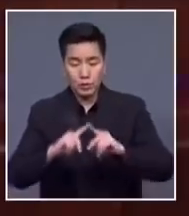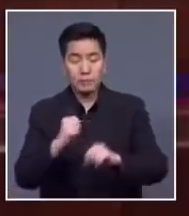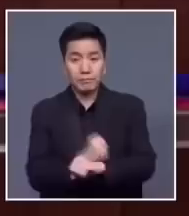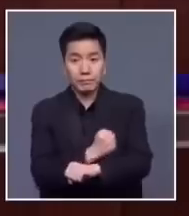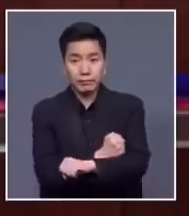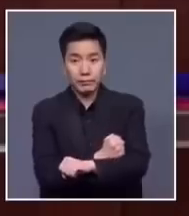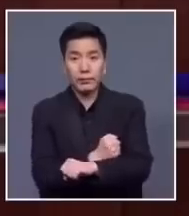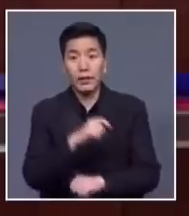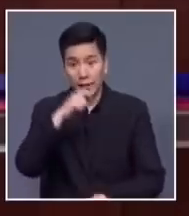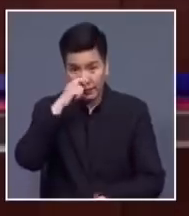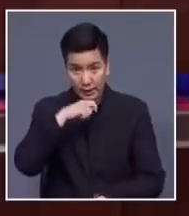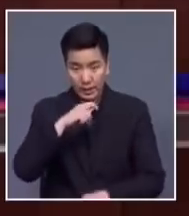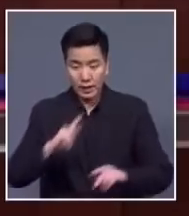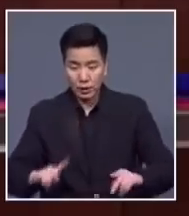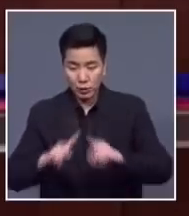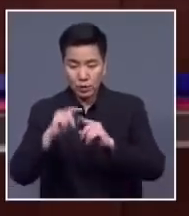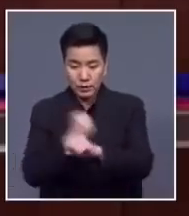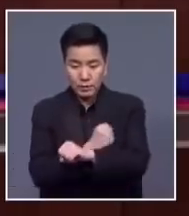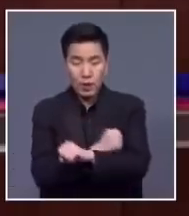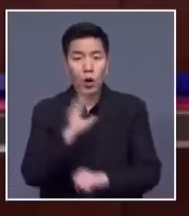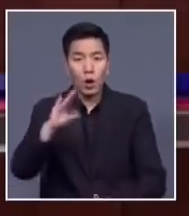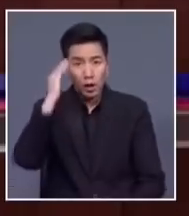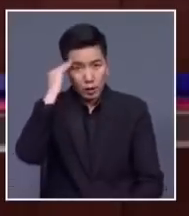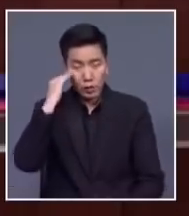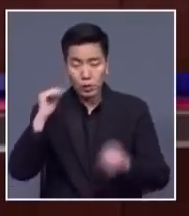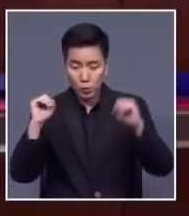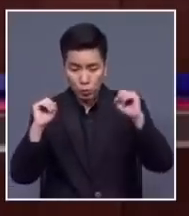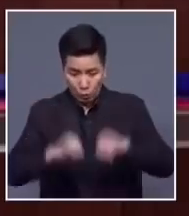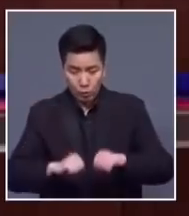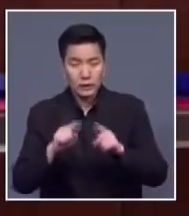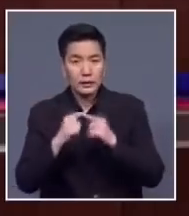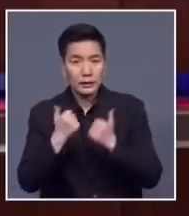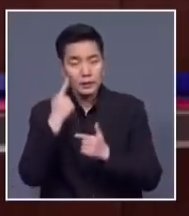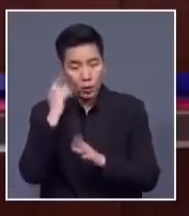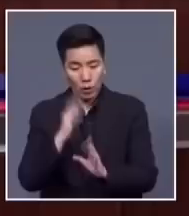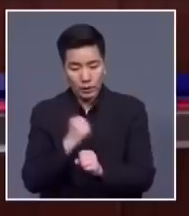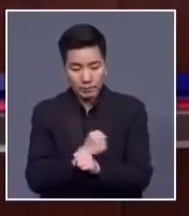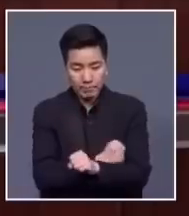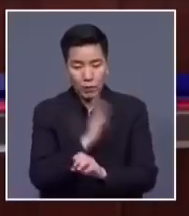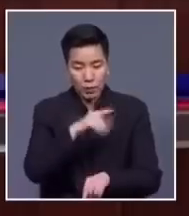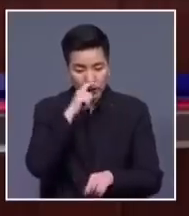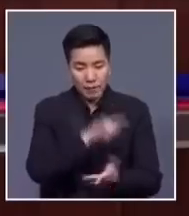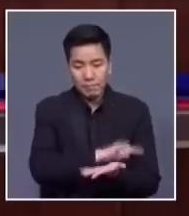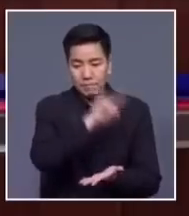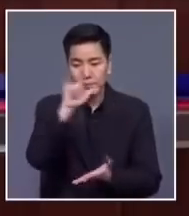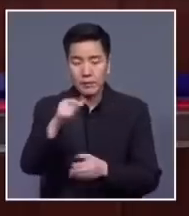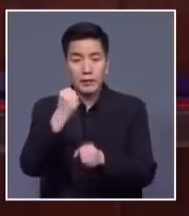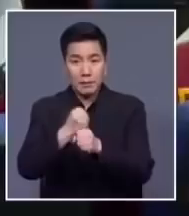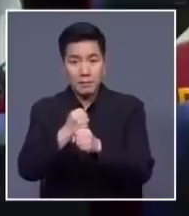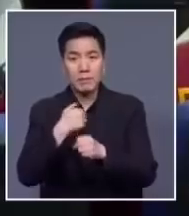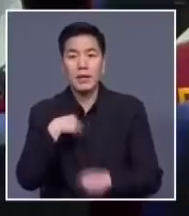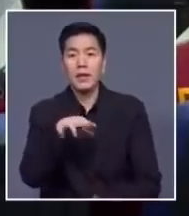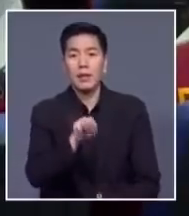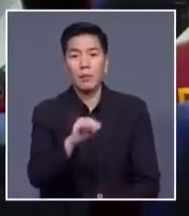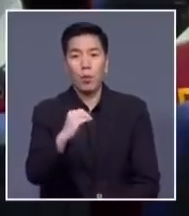ของไทยเรากับทางกระทรวงแรงงานของเกาหลีเนี่ยก็มีความตกลงกันที่จะส่งแรงงานของไทยมาทำงานที่นี่ เรามี